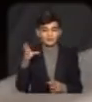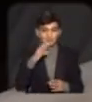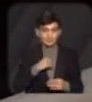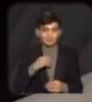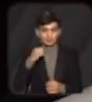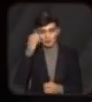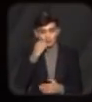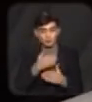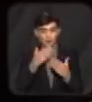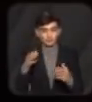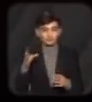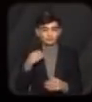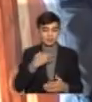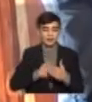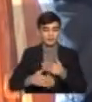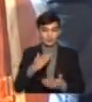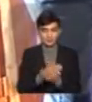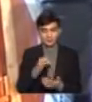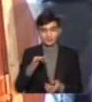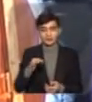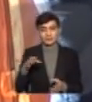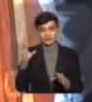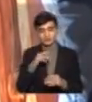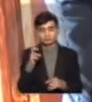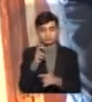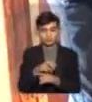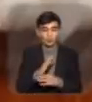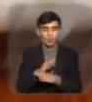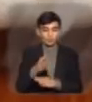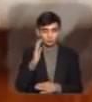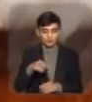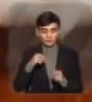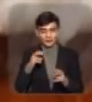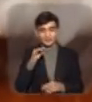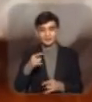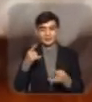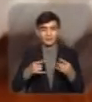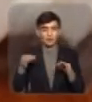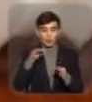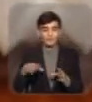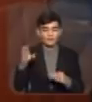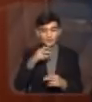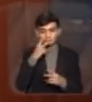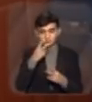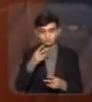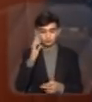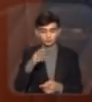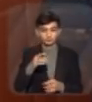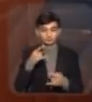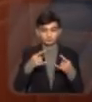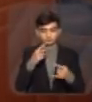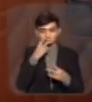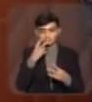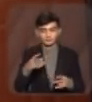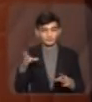қуаныштымыз. Бүгін Гауһарды құттықтап туыс жекжат құдалар түгел жиналады екен. Төрде тұрған теледидар барлығының көзайымына айналмақ.